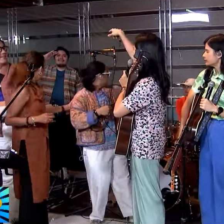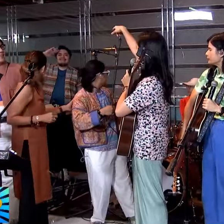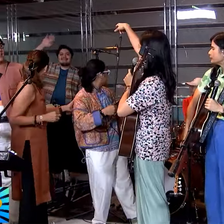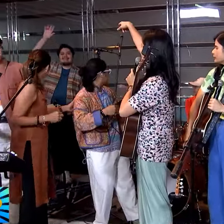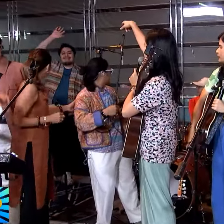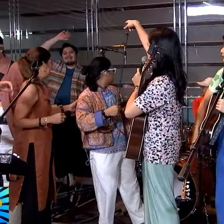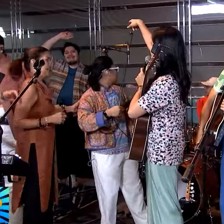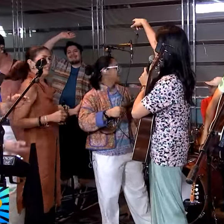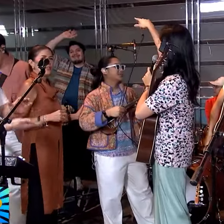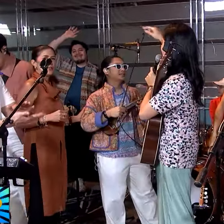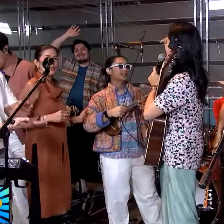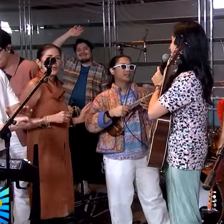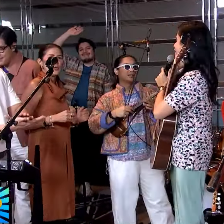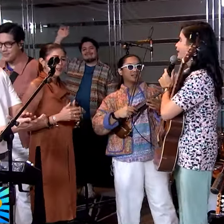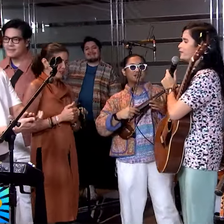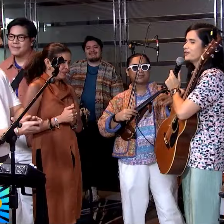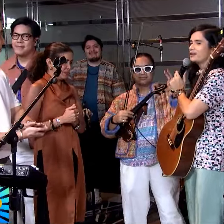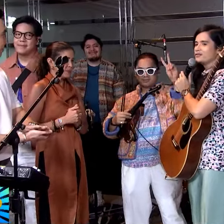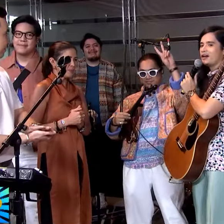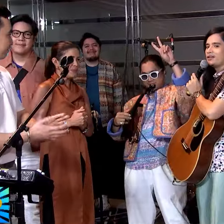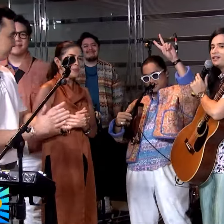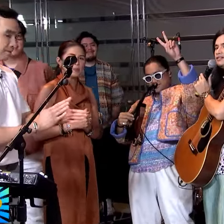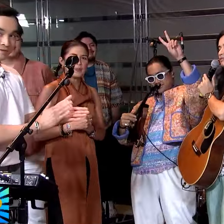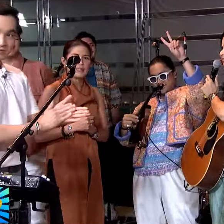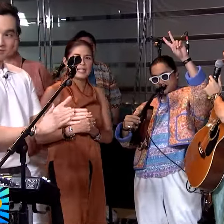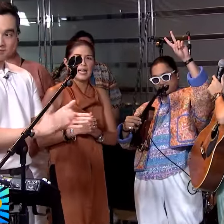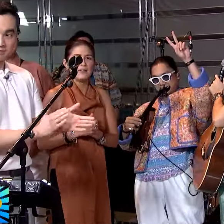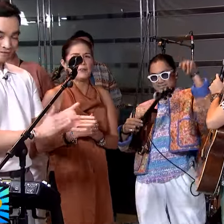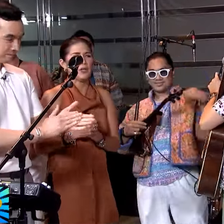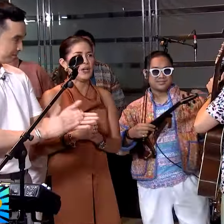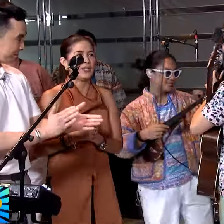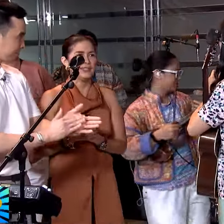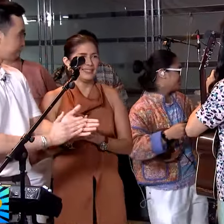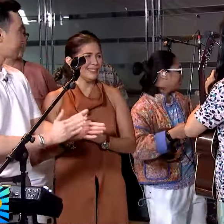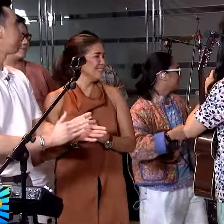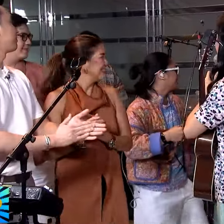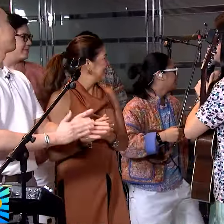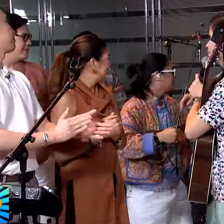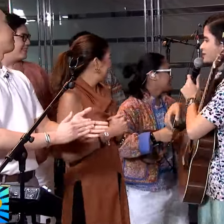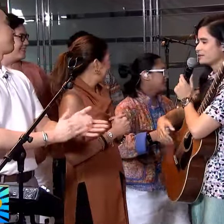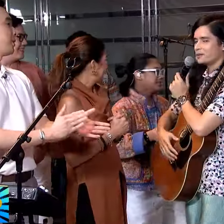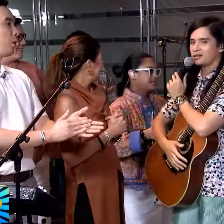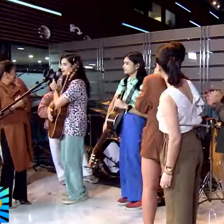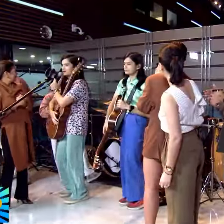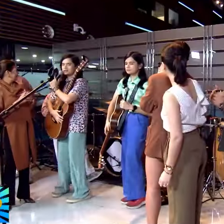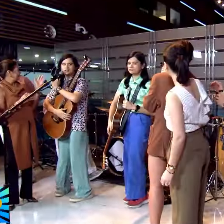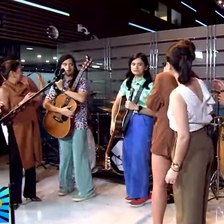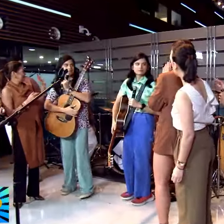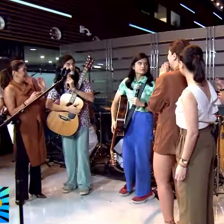Andrew nasa percussion. Kiefer on violin. Si Jam on drums.